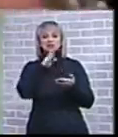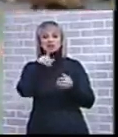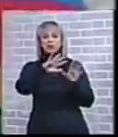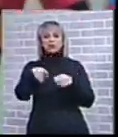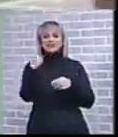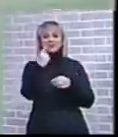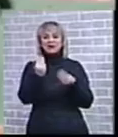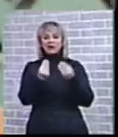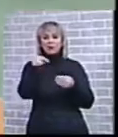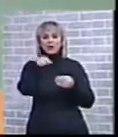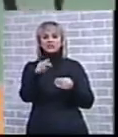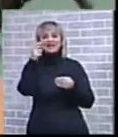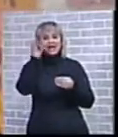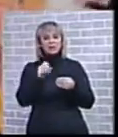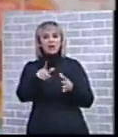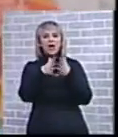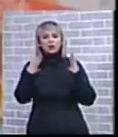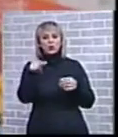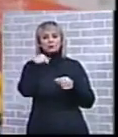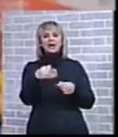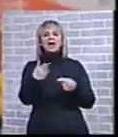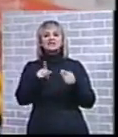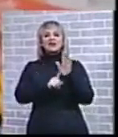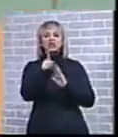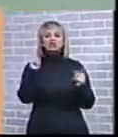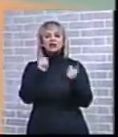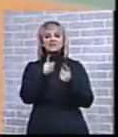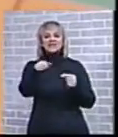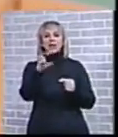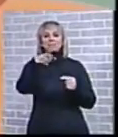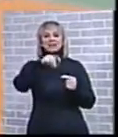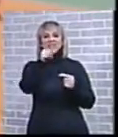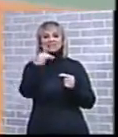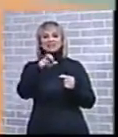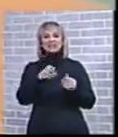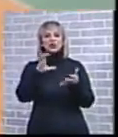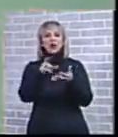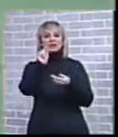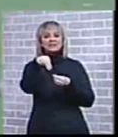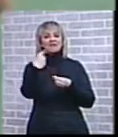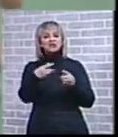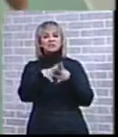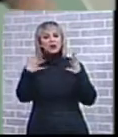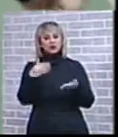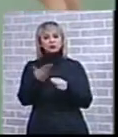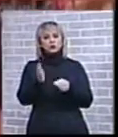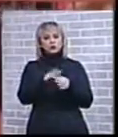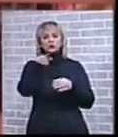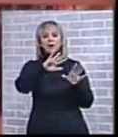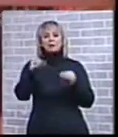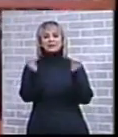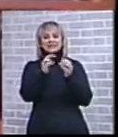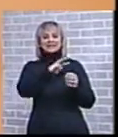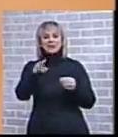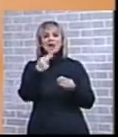после первого матча в Германии огромный. Хотя в начале встречи с Метцингеном голы давались с большим трудом. После 10